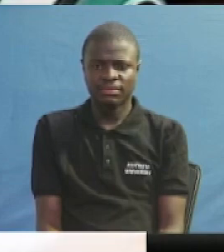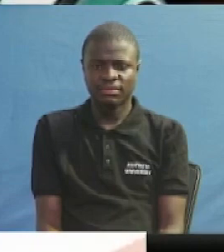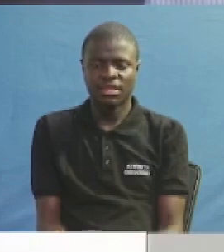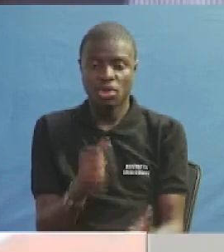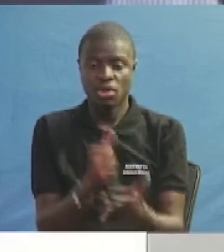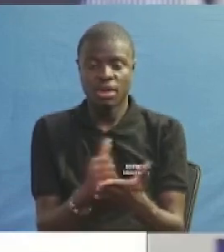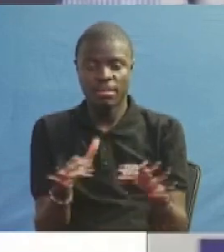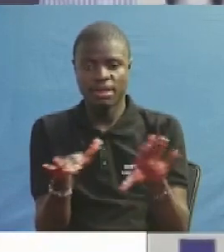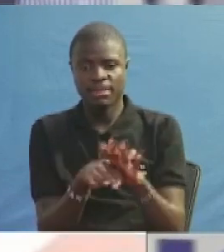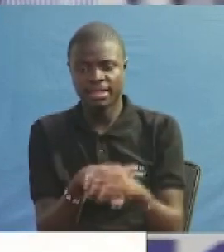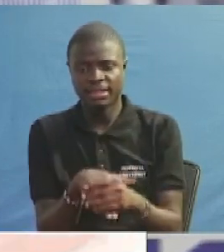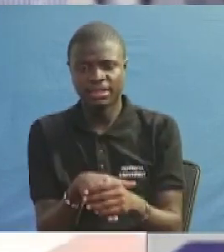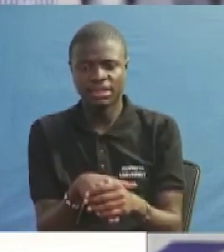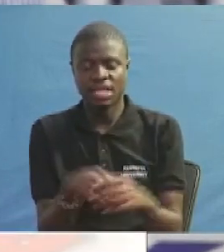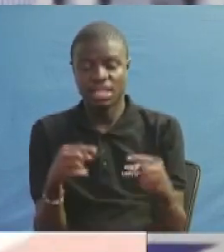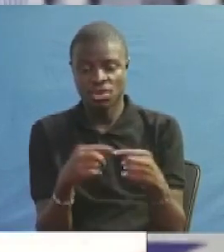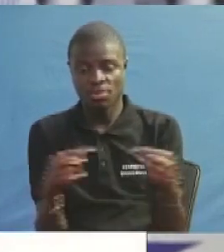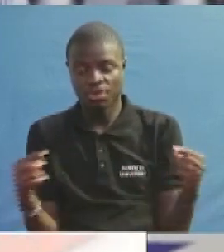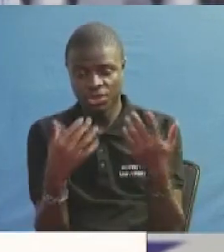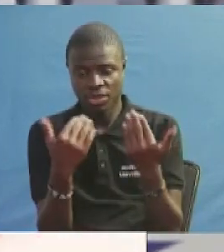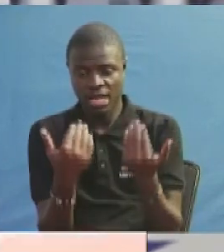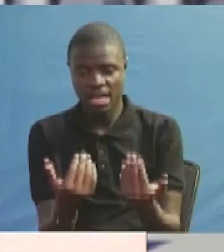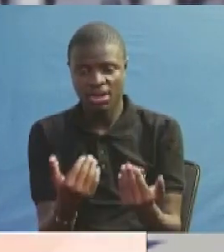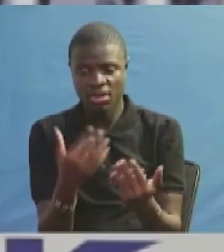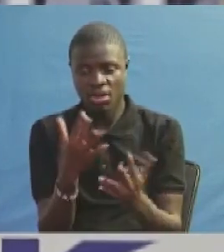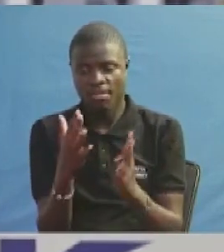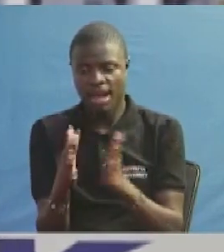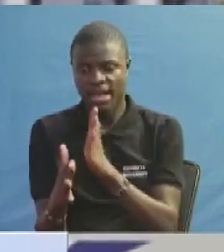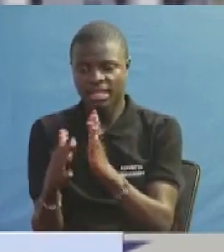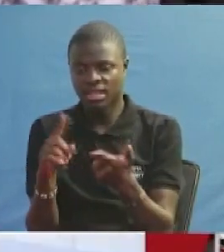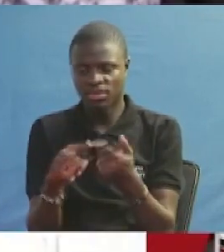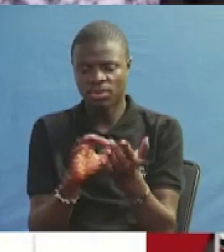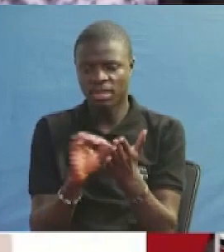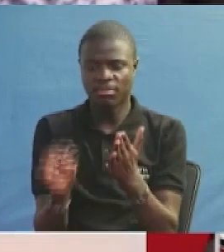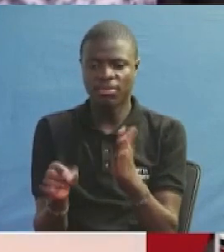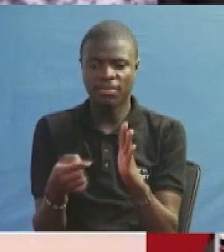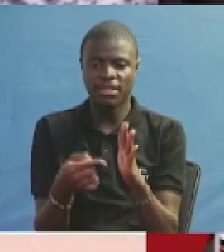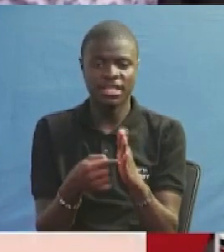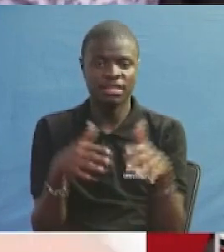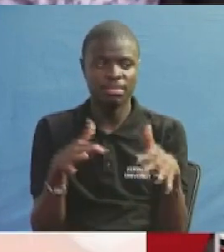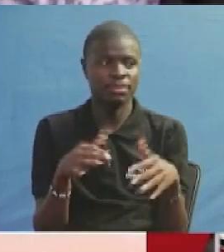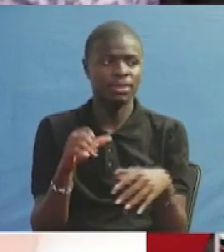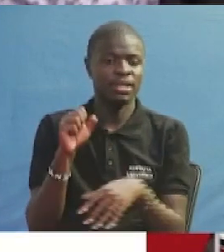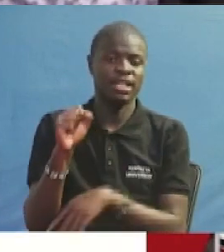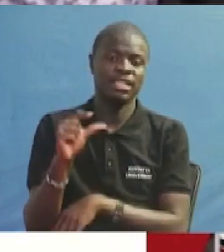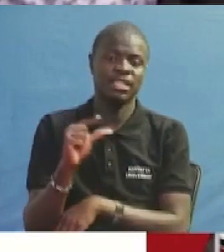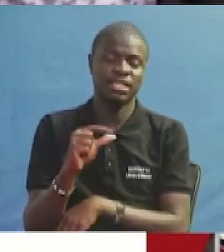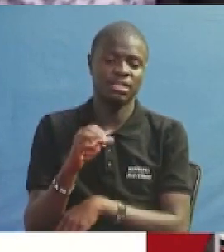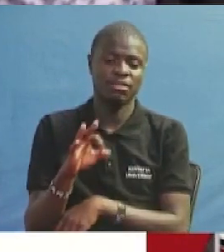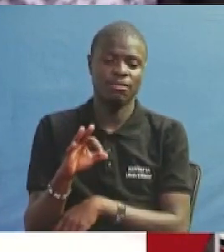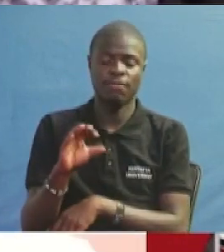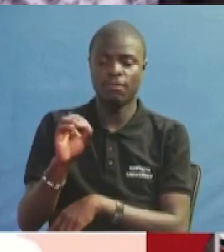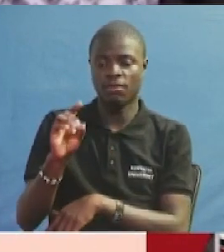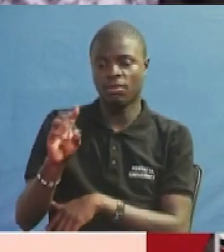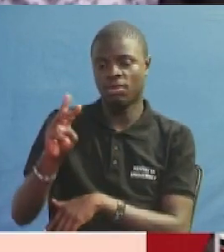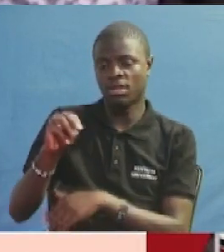Order members. Azimio sasa inapanga kuwatibua wabunge hao wakaidi. The Secretary General of ODM, they had